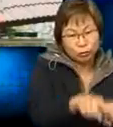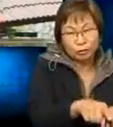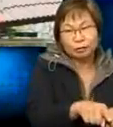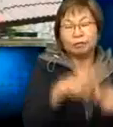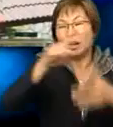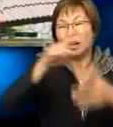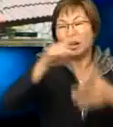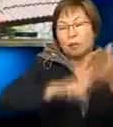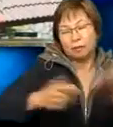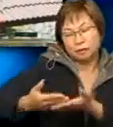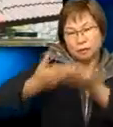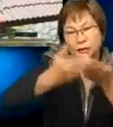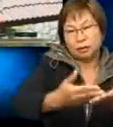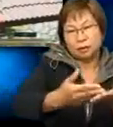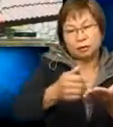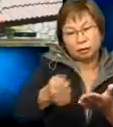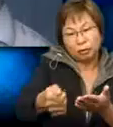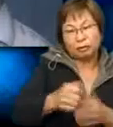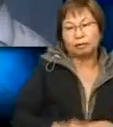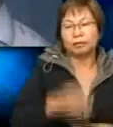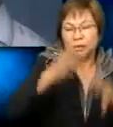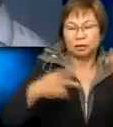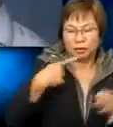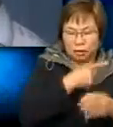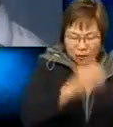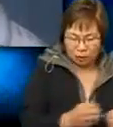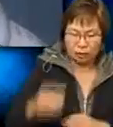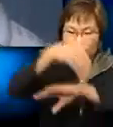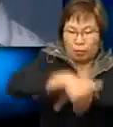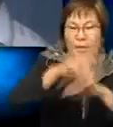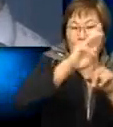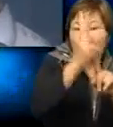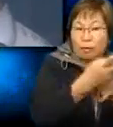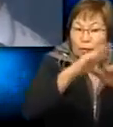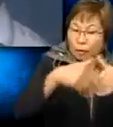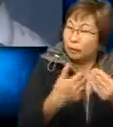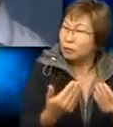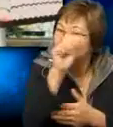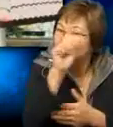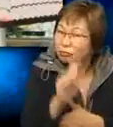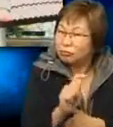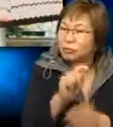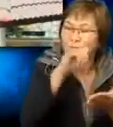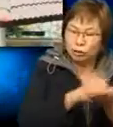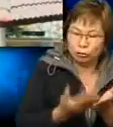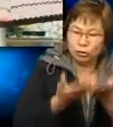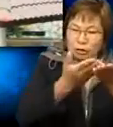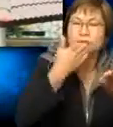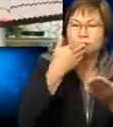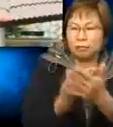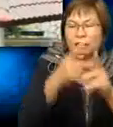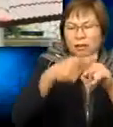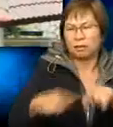ya. Tapi, apa cadangan awak, Vic? Kalau kita anjurkan malam amal, macam mana? Itu cadangan yang